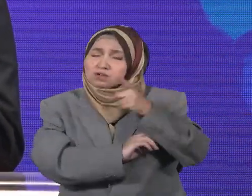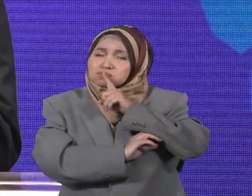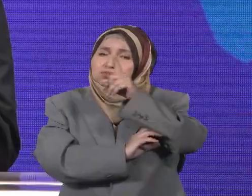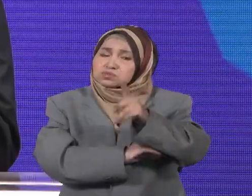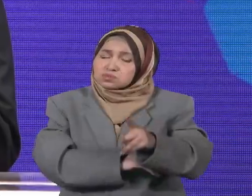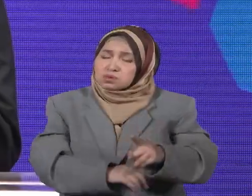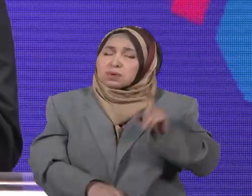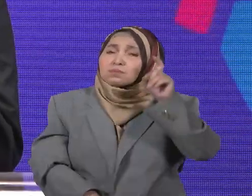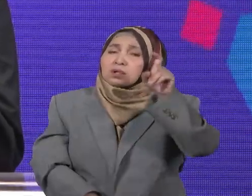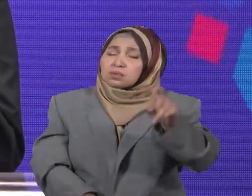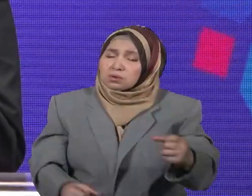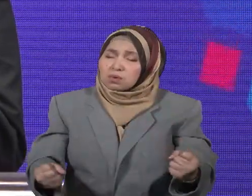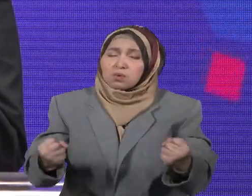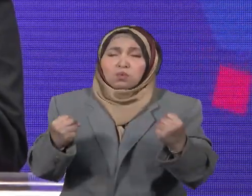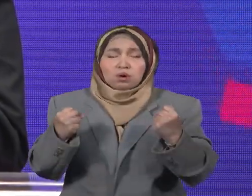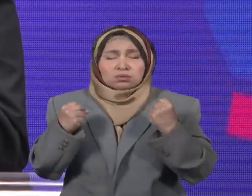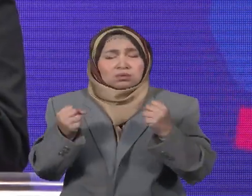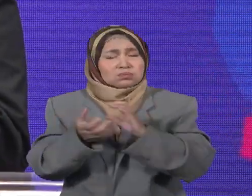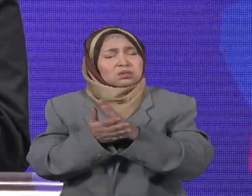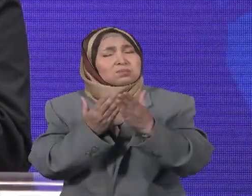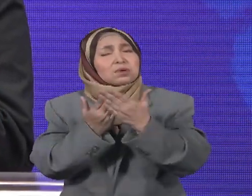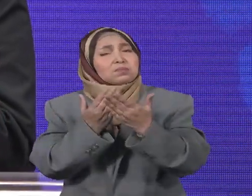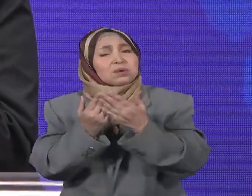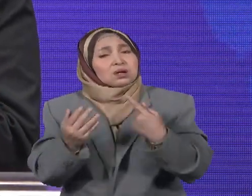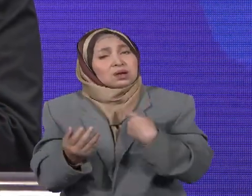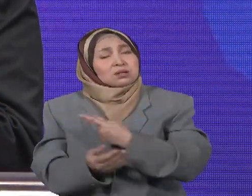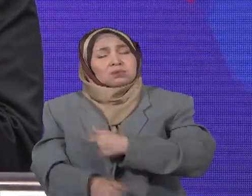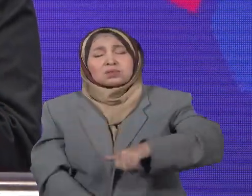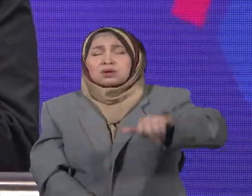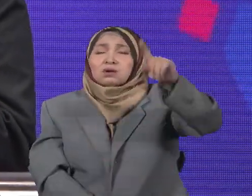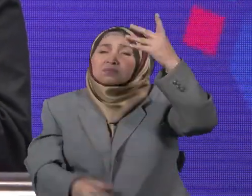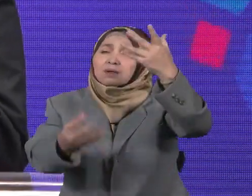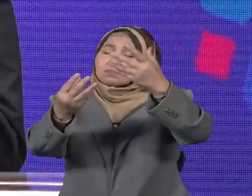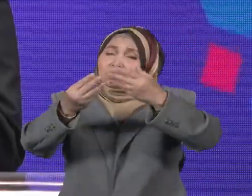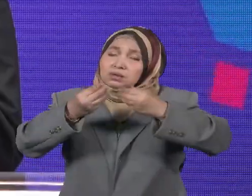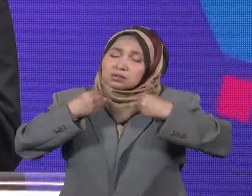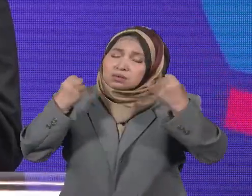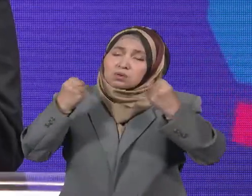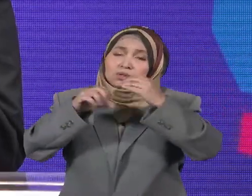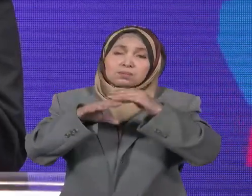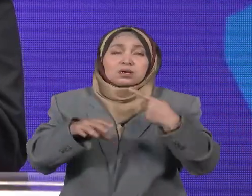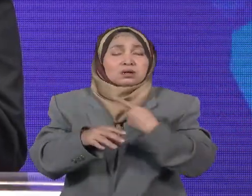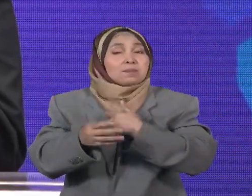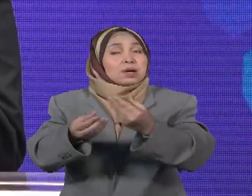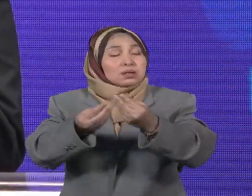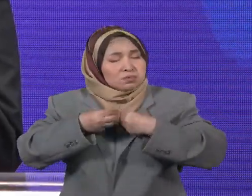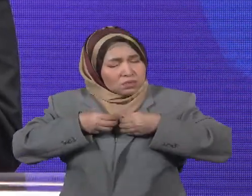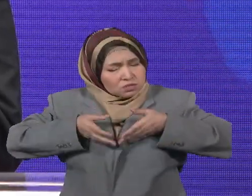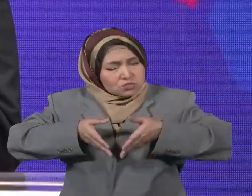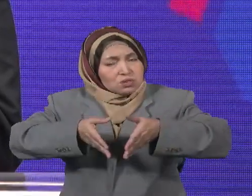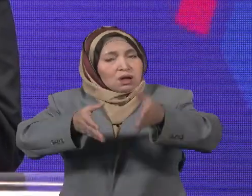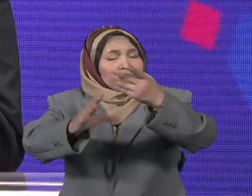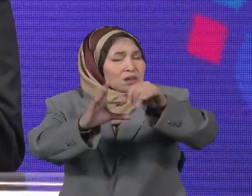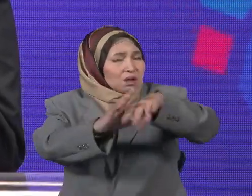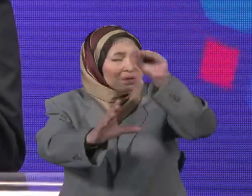ia memerlukan kekuatan, ya Allah. Maka permudahkan kami, ya Allah. Kurniakan kekuatan buat kami. Kurniakan jalan keluarnya buat kami, ya